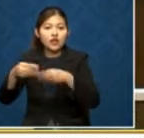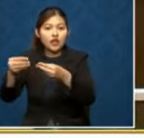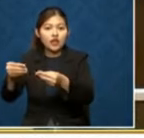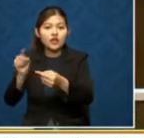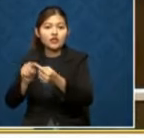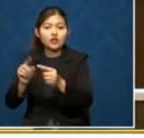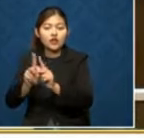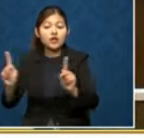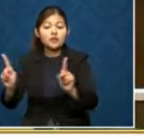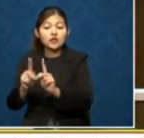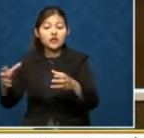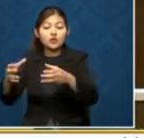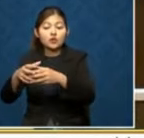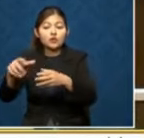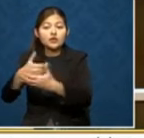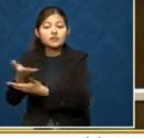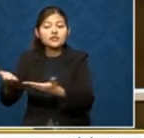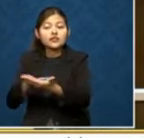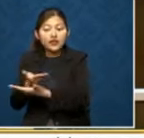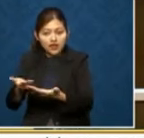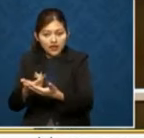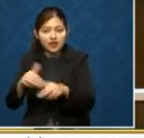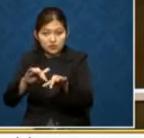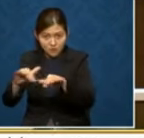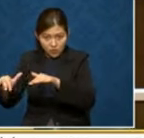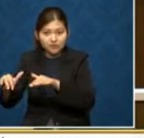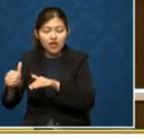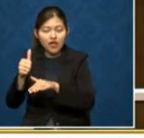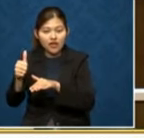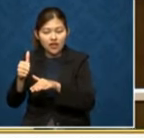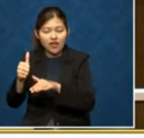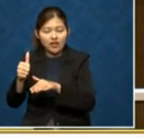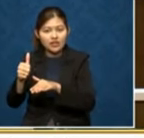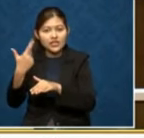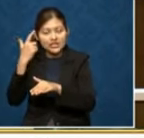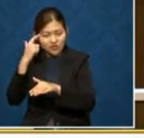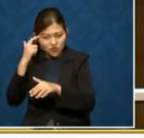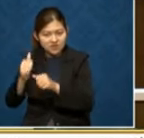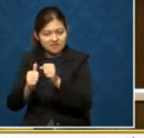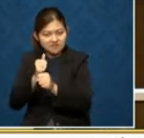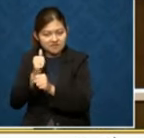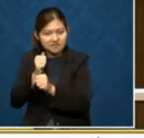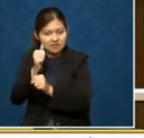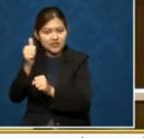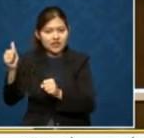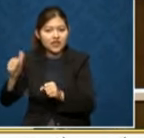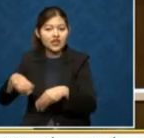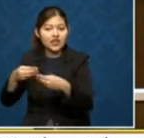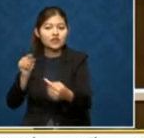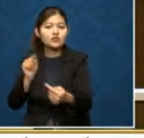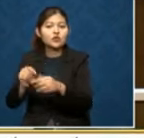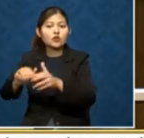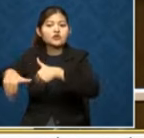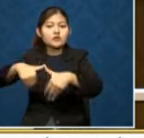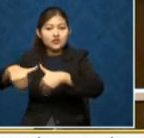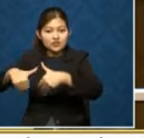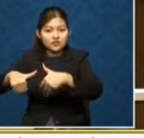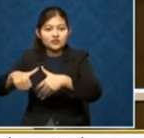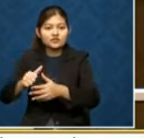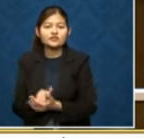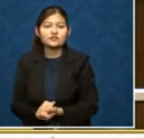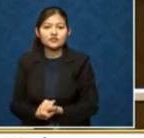ให้กรรมธิการชุดนี้ช่วยพิจารณาไปพร้อมกันด้วยก็จะเป็นสิ่งที่ดีให้กับพี่น้องประชาชนและ